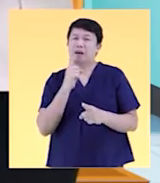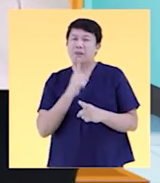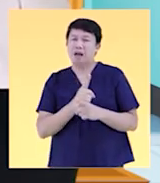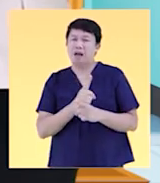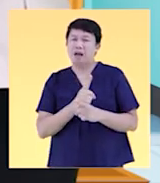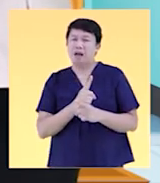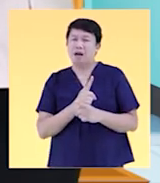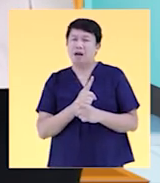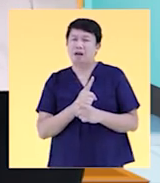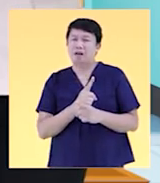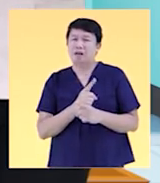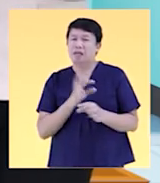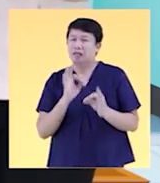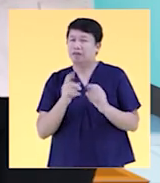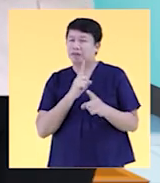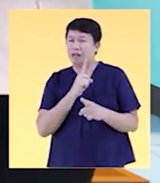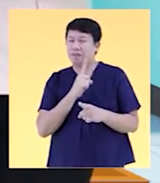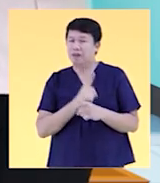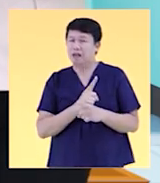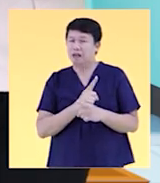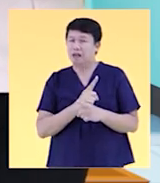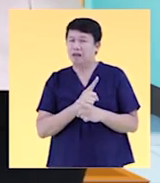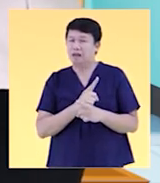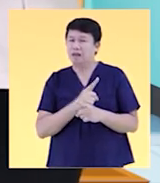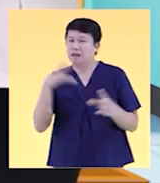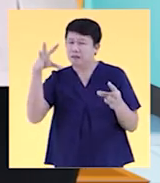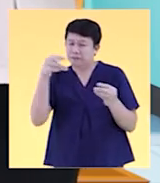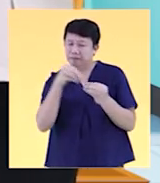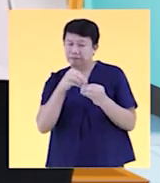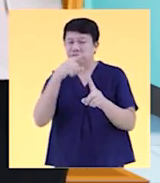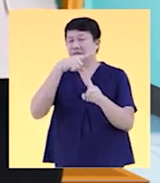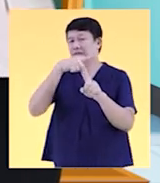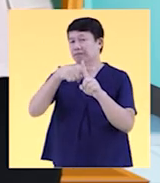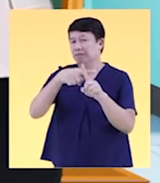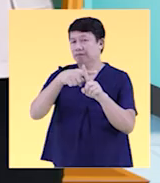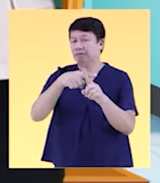Tama ba? Kung tama, i-add niyo ulit.